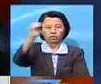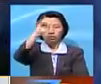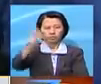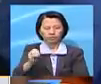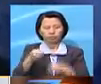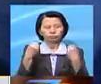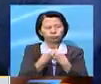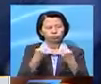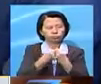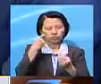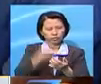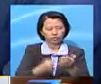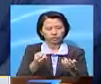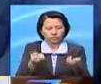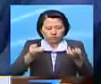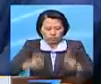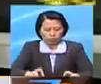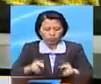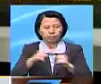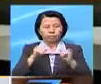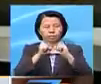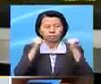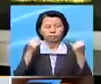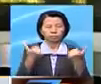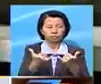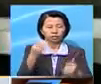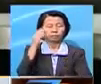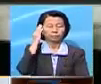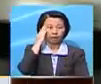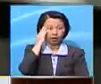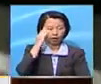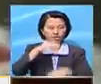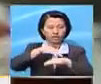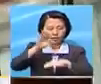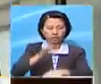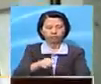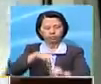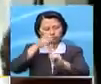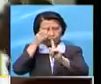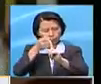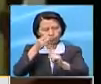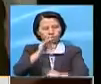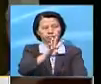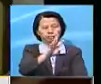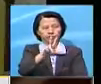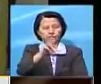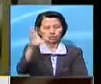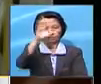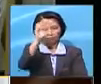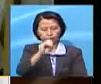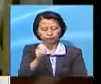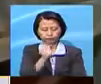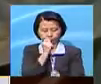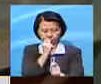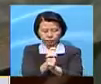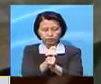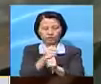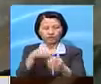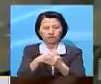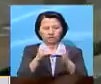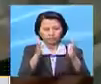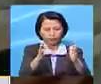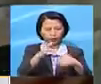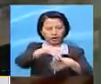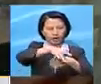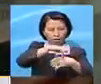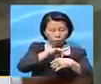daripada jumlah nilai kontrak kepada syarikat Bumi Putra, melebihi sasaran 43% yang ditetapkan di peringkat